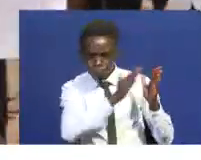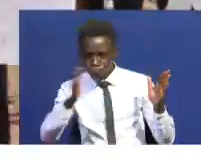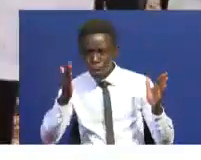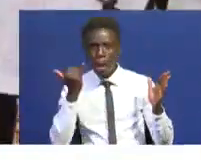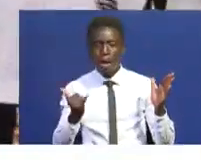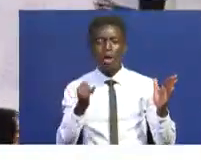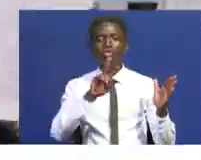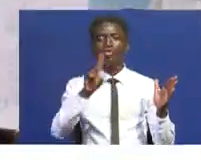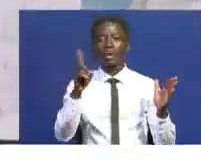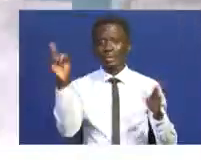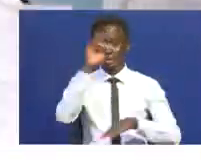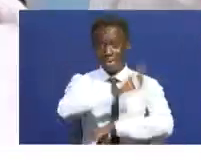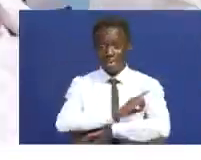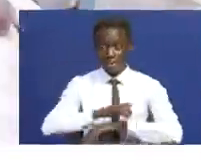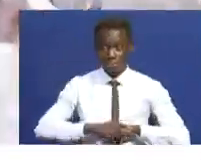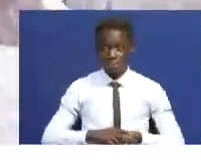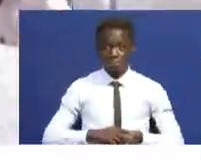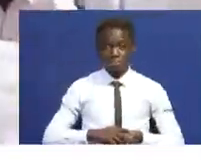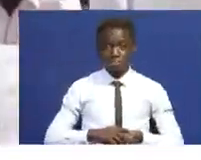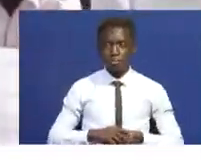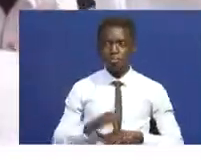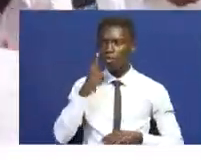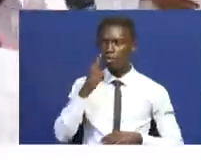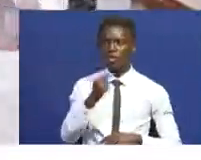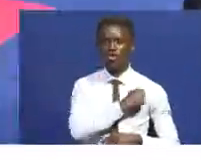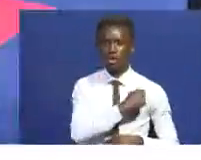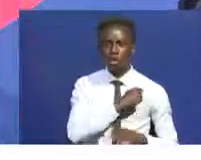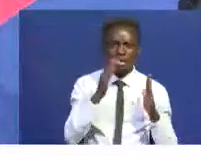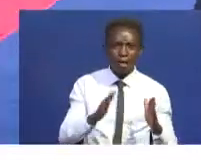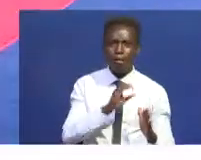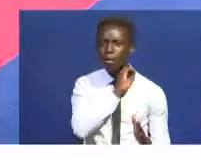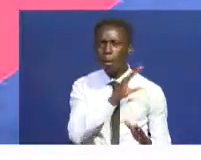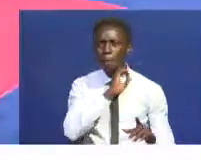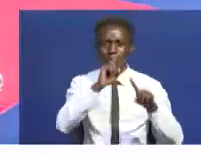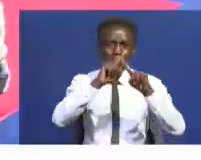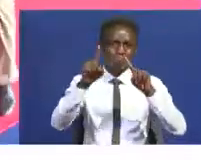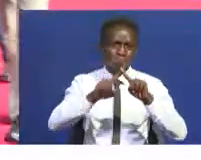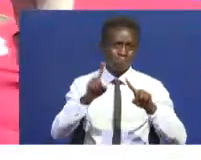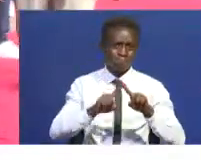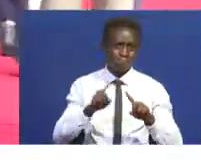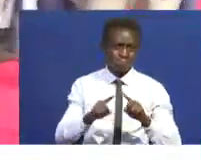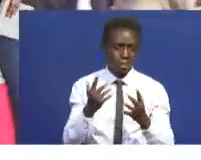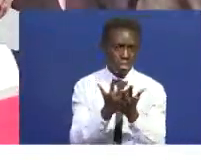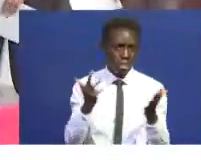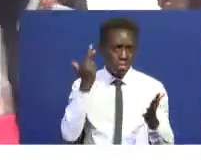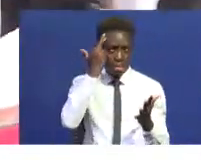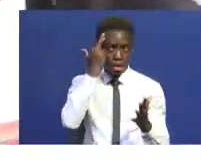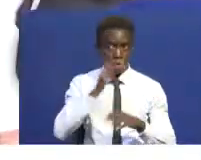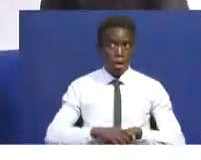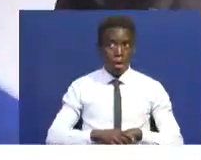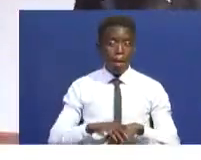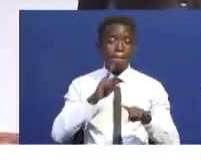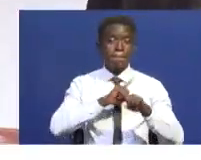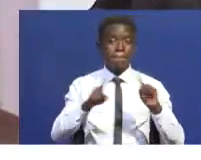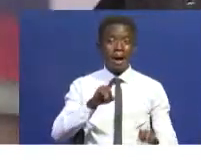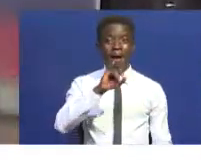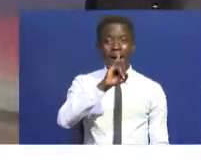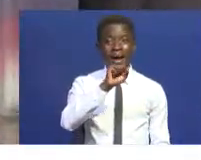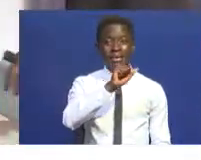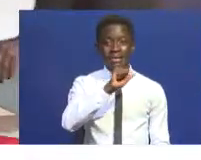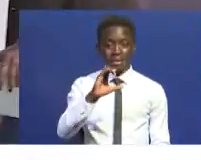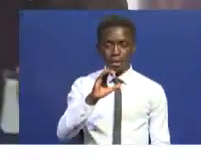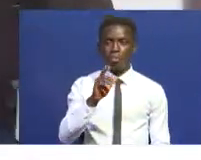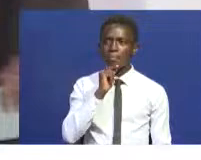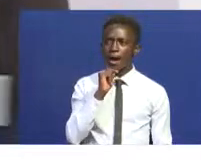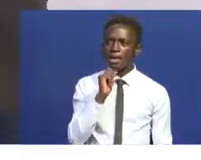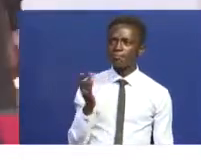kuajiri mara moja madaktari wanagenzi miongoni mwa masuala mengine. Hatibu wa serikali Daktari Isaac Mwaura amesema serikali ya kitaifa